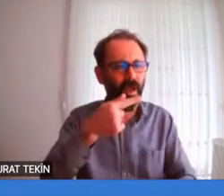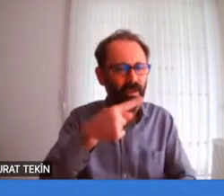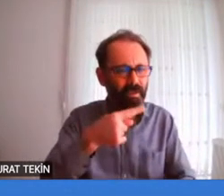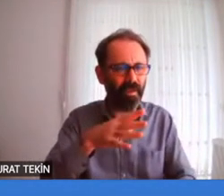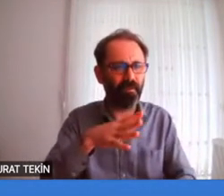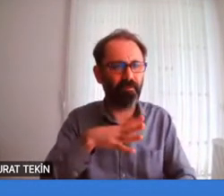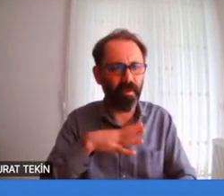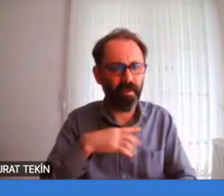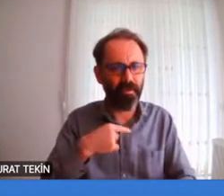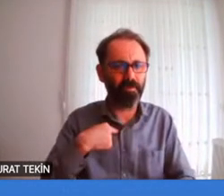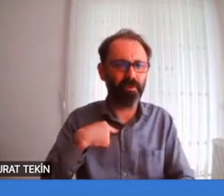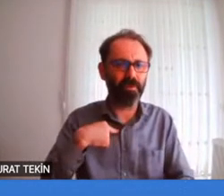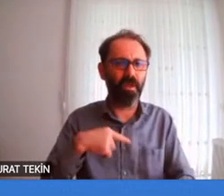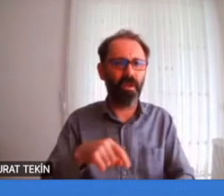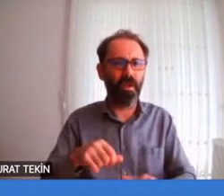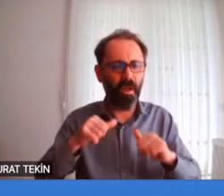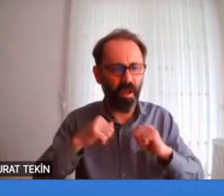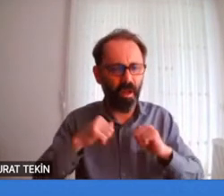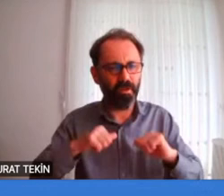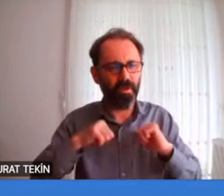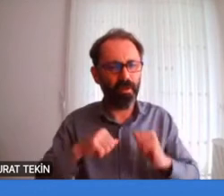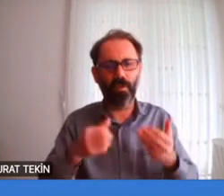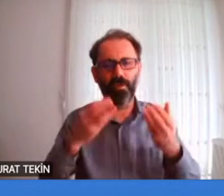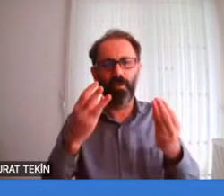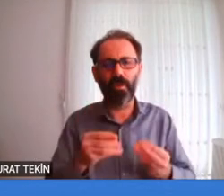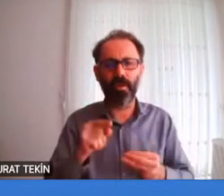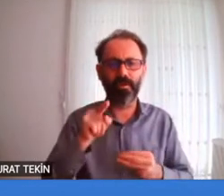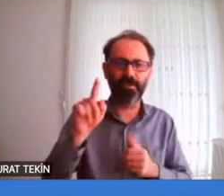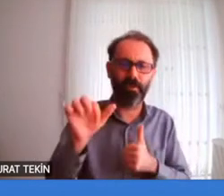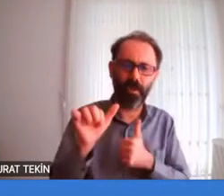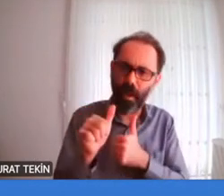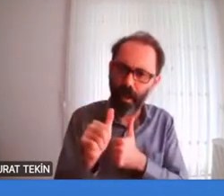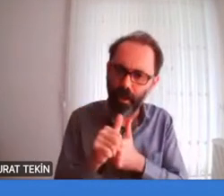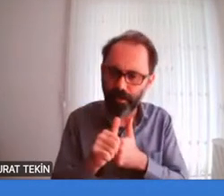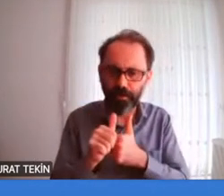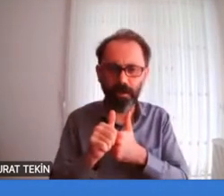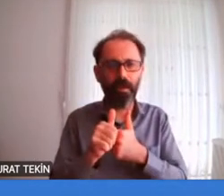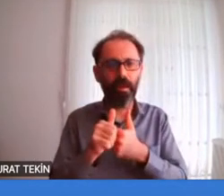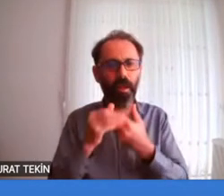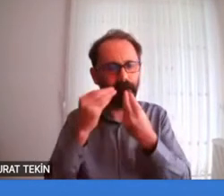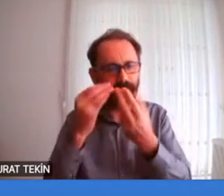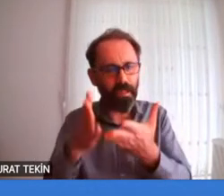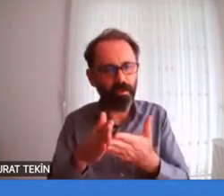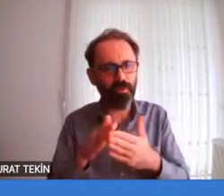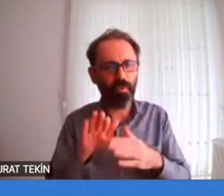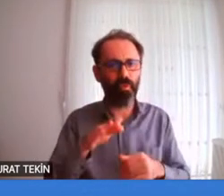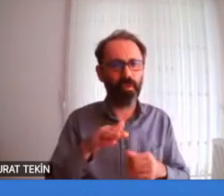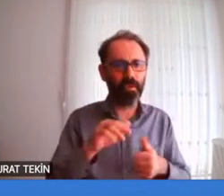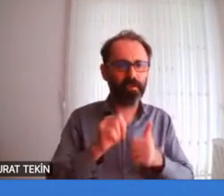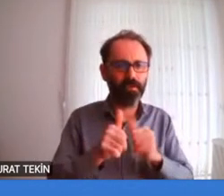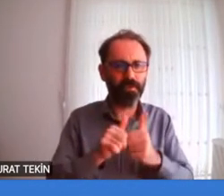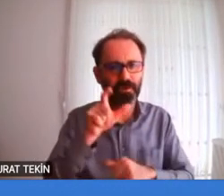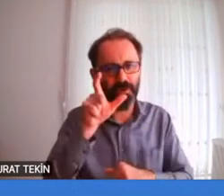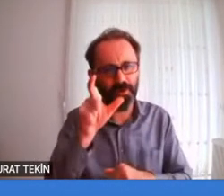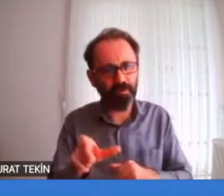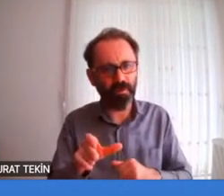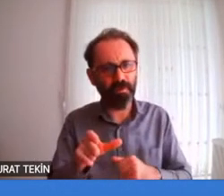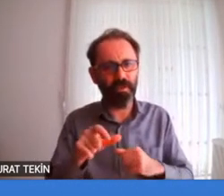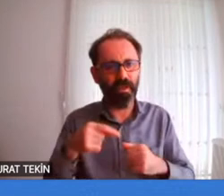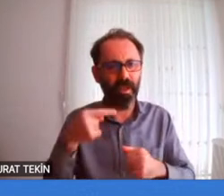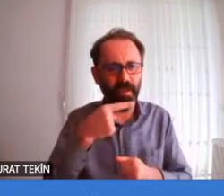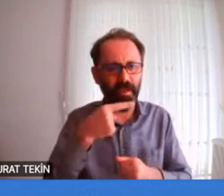kendisini. Tutup da yani kendinde olmayan bir şeyi istemeyecek. Veyahut da kendinde çok iyi olan bir şeyi küçümsemeyecek, onu